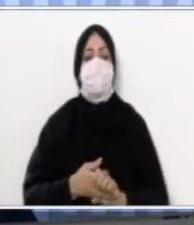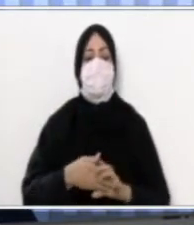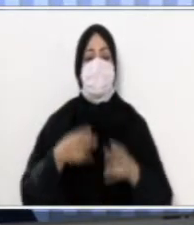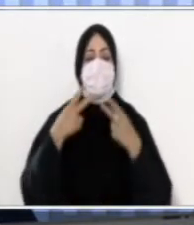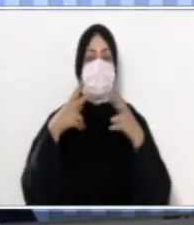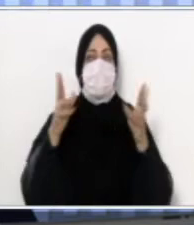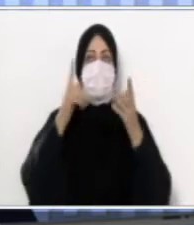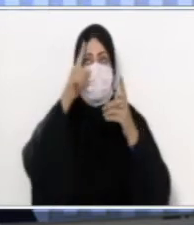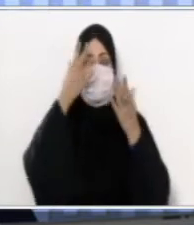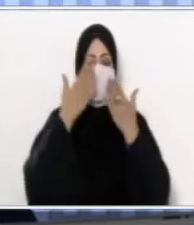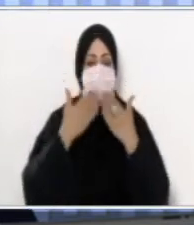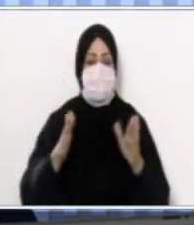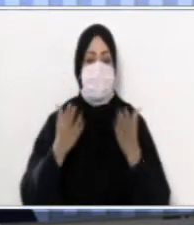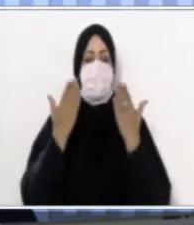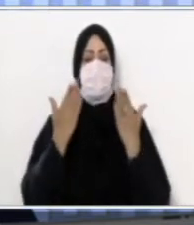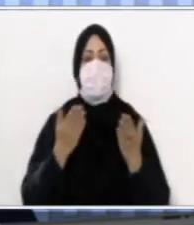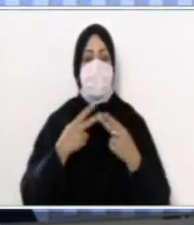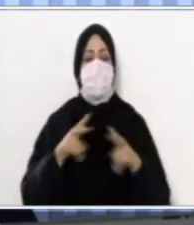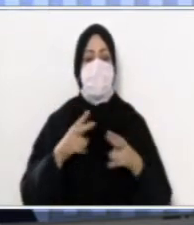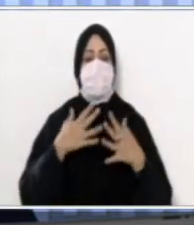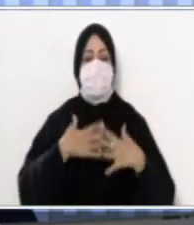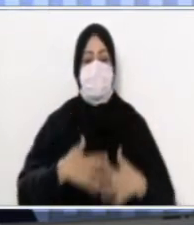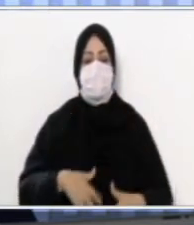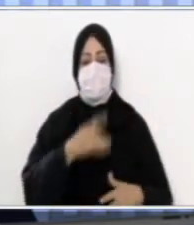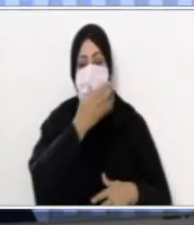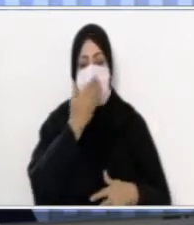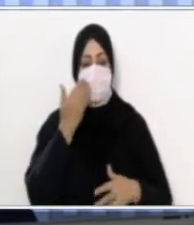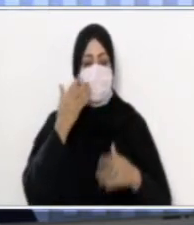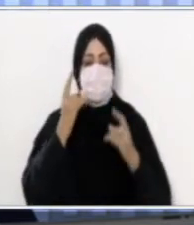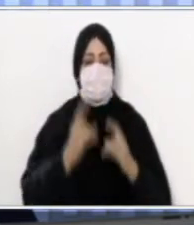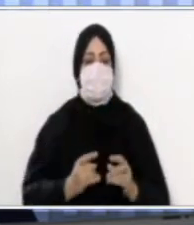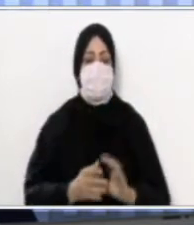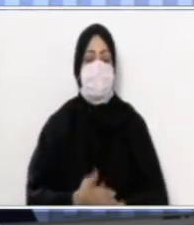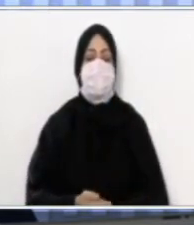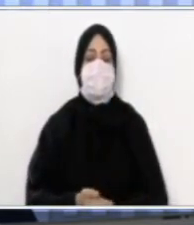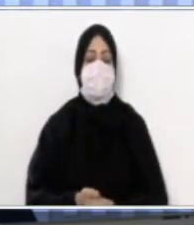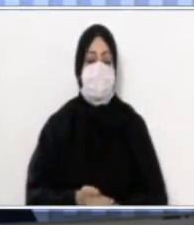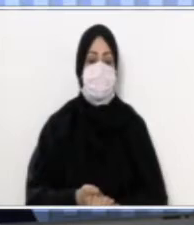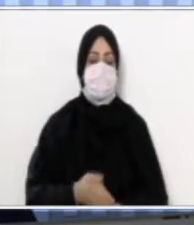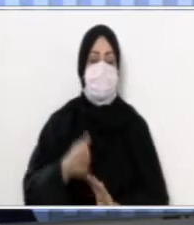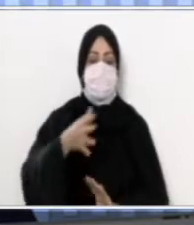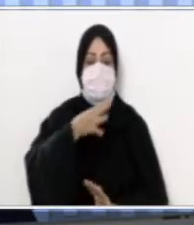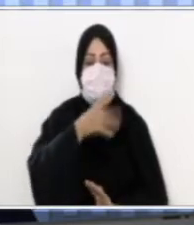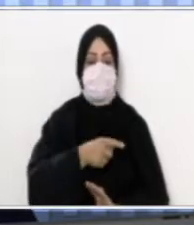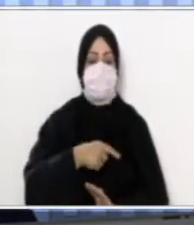اللهم آمين. يا عبد الرحمن شنو حكم تقريب الضوافر في النهار في